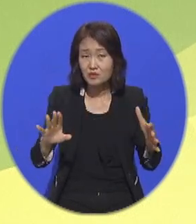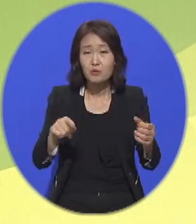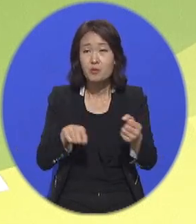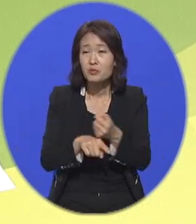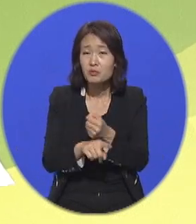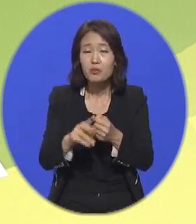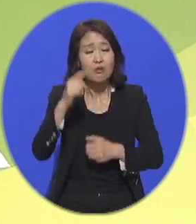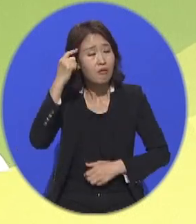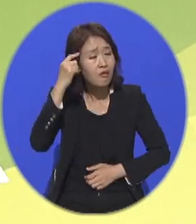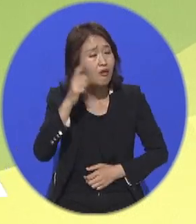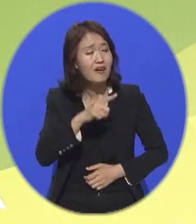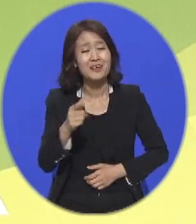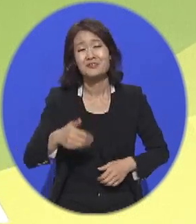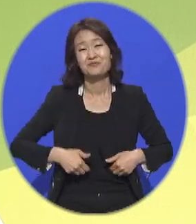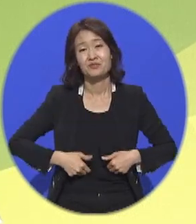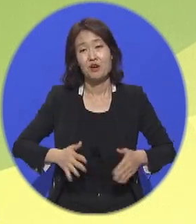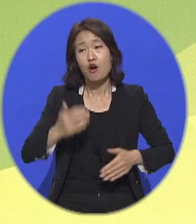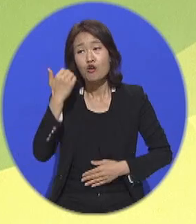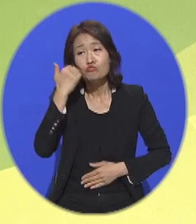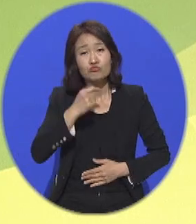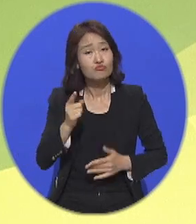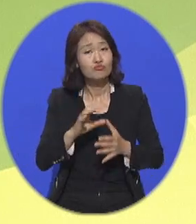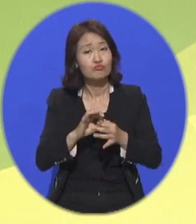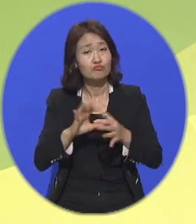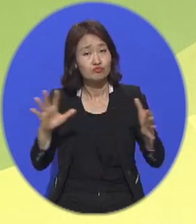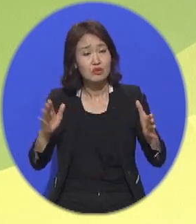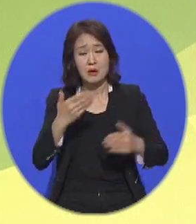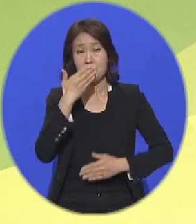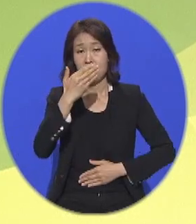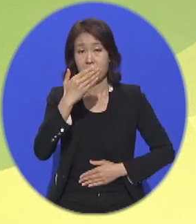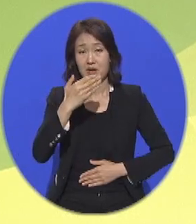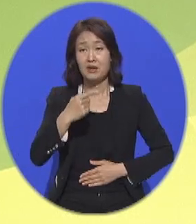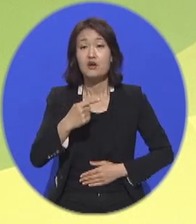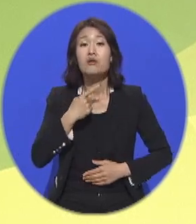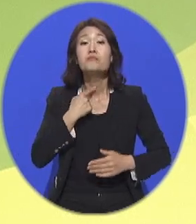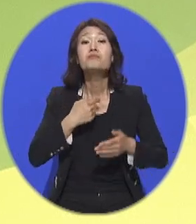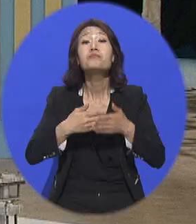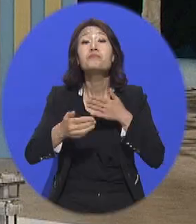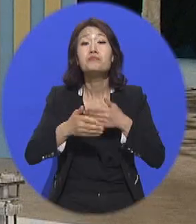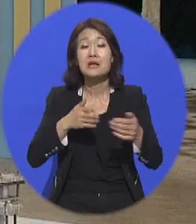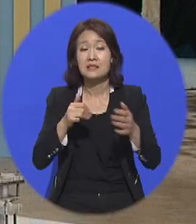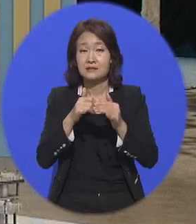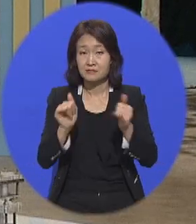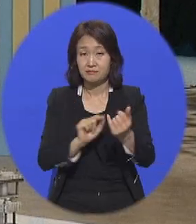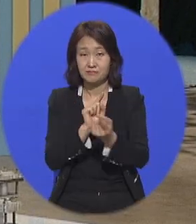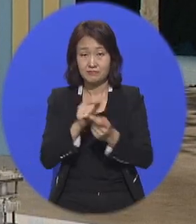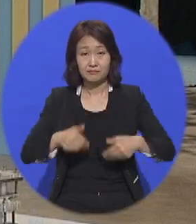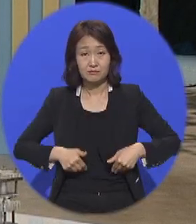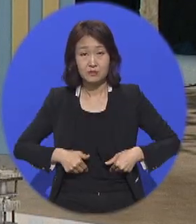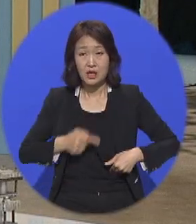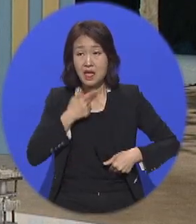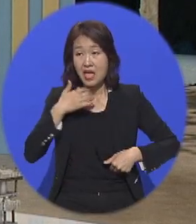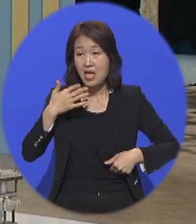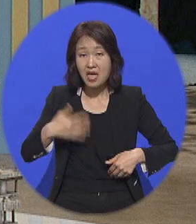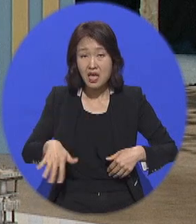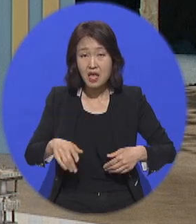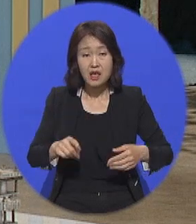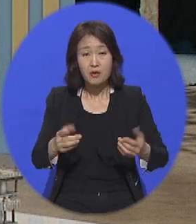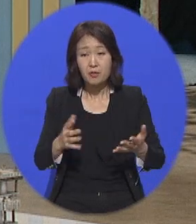필요 없고 철학도 필요 없고 누구나 할 수 있습니다. 다만 체험자를 만나야 됩니다. 이 체험자를 만나지 아니하면은